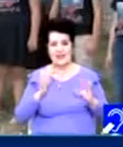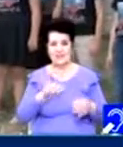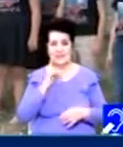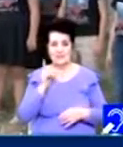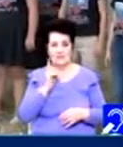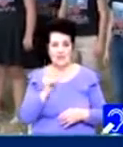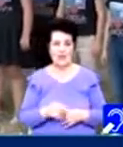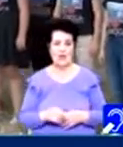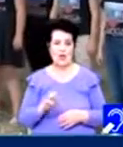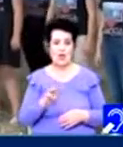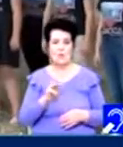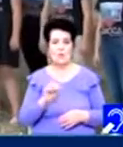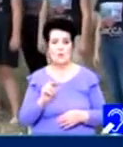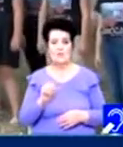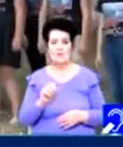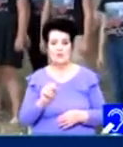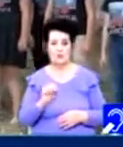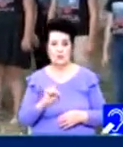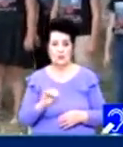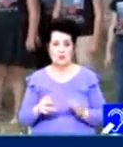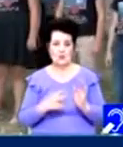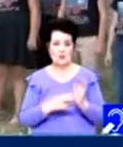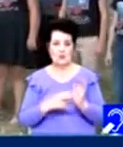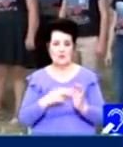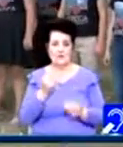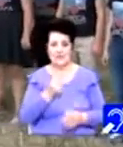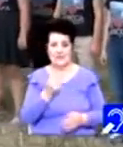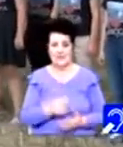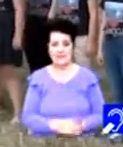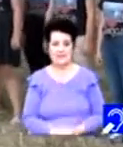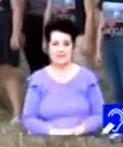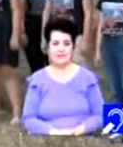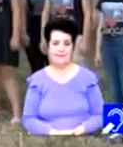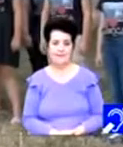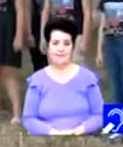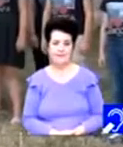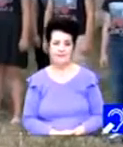Tineret Gavril Muzicescu a ajuns la cea de-a 7-a ediție.